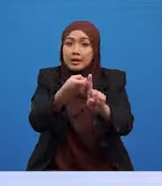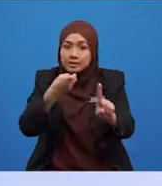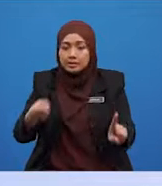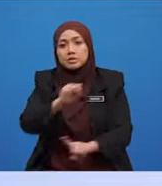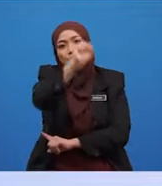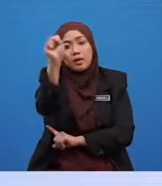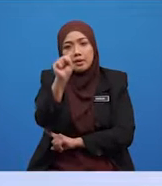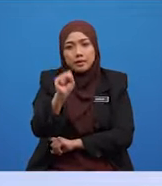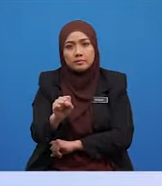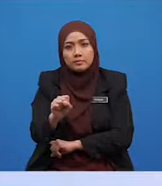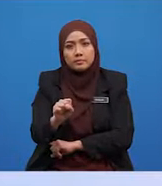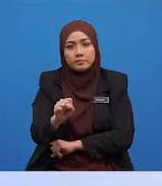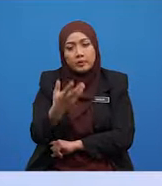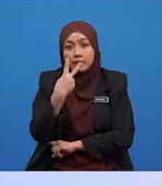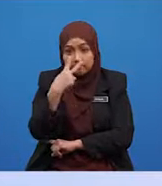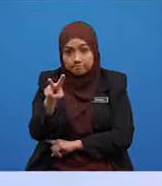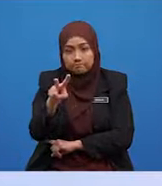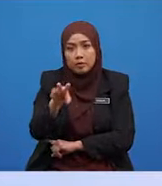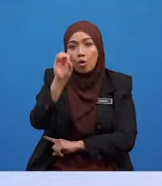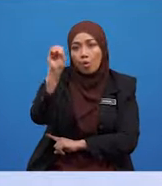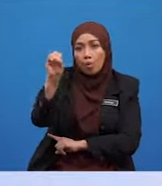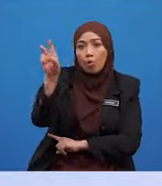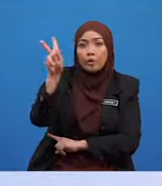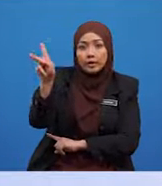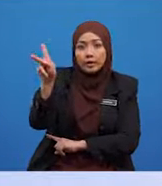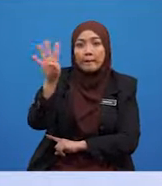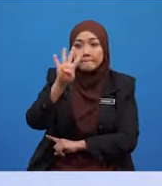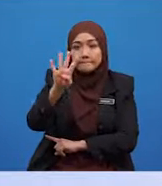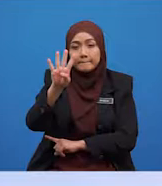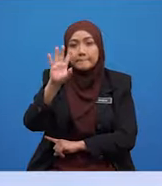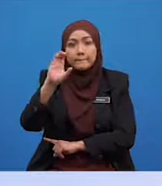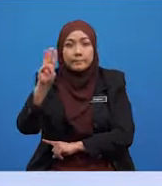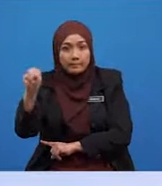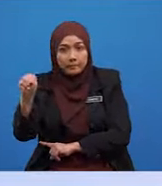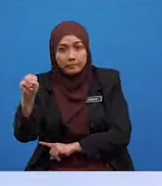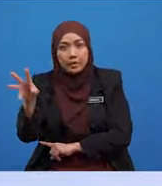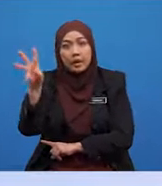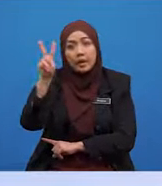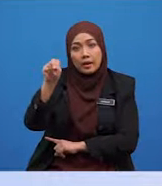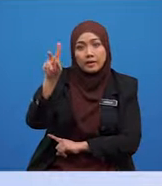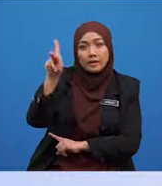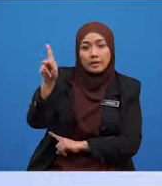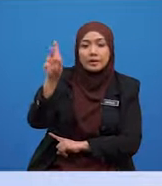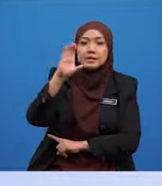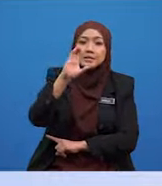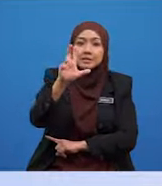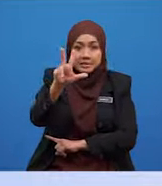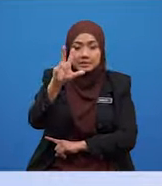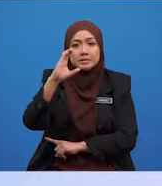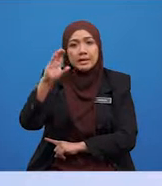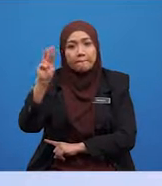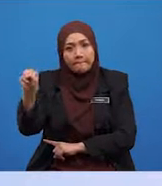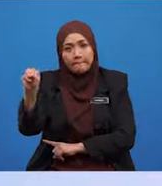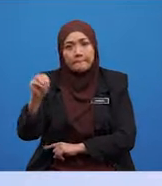tegak OKN, panjang sisi ON boleh dicari dengan menggunakan